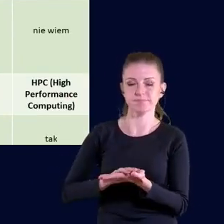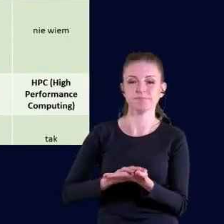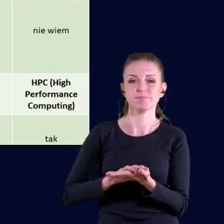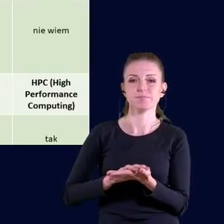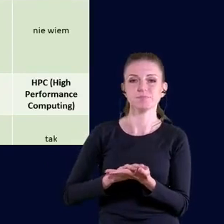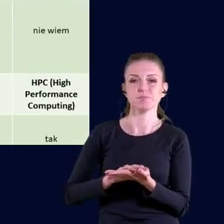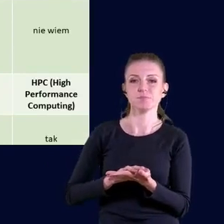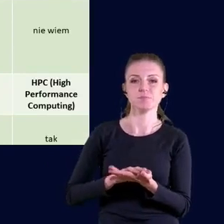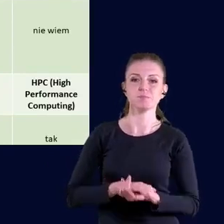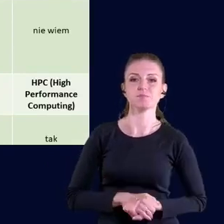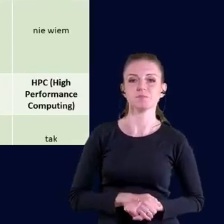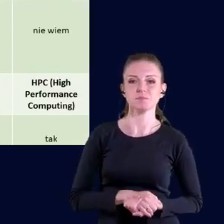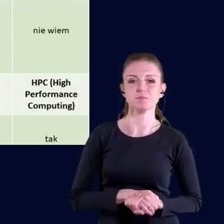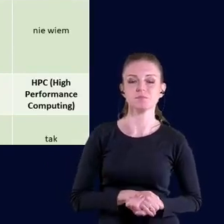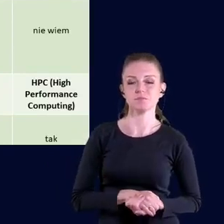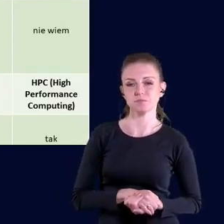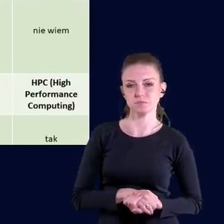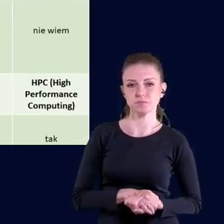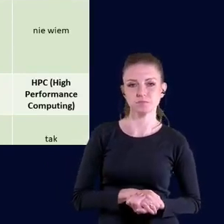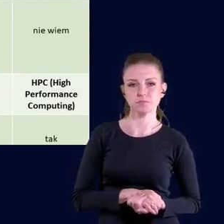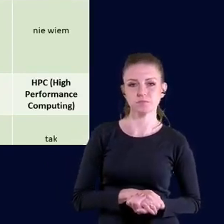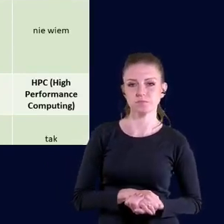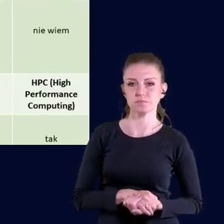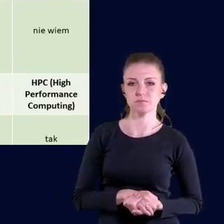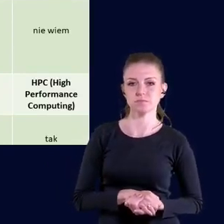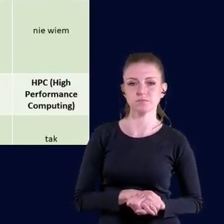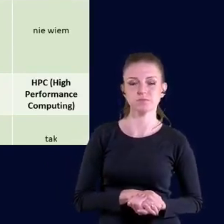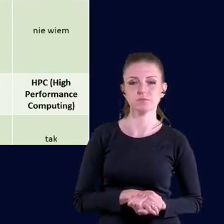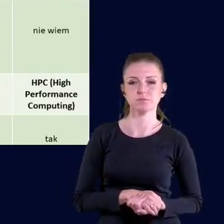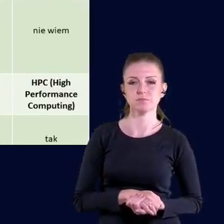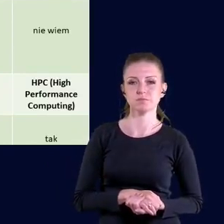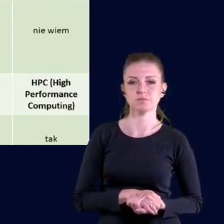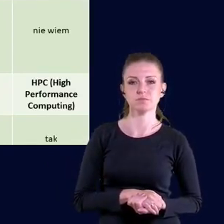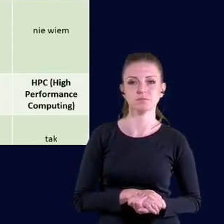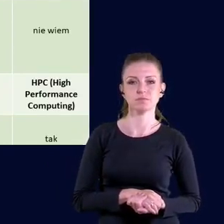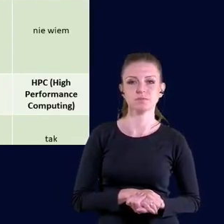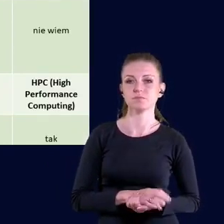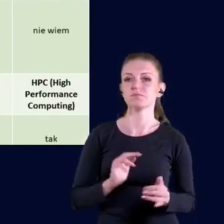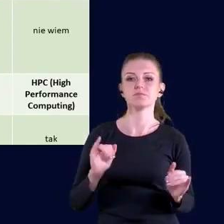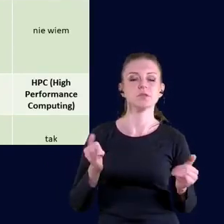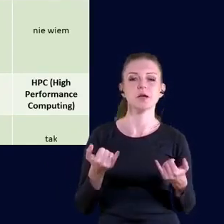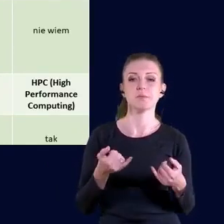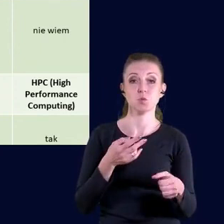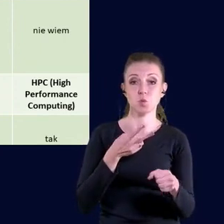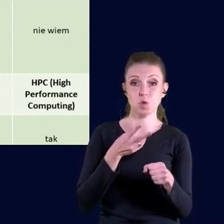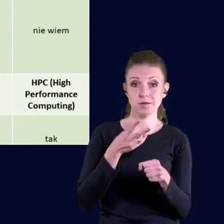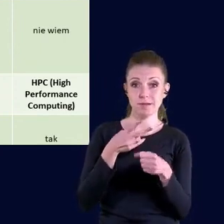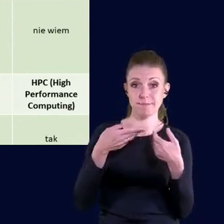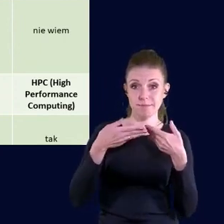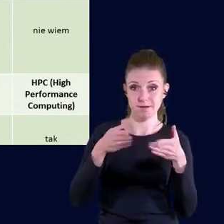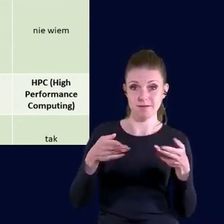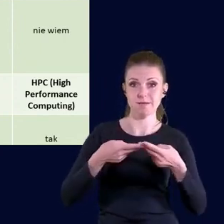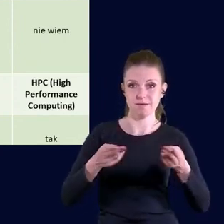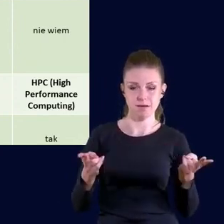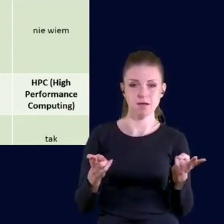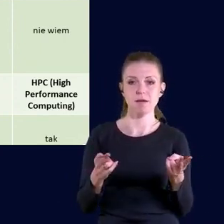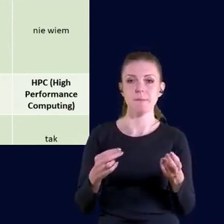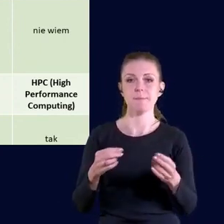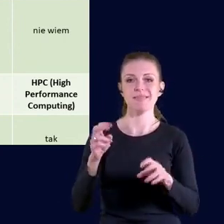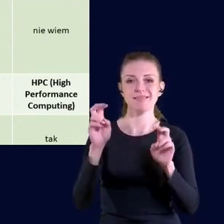do udostępniania publikacji i udostępniania danych badawczych to nie jest źle są